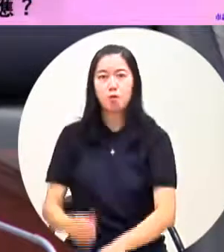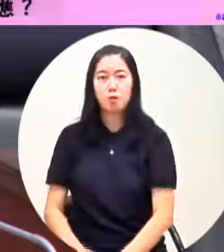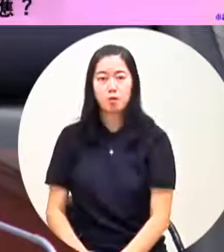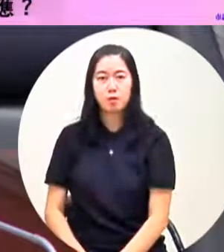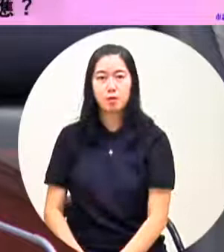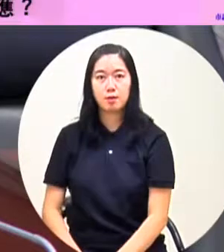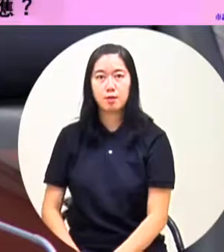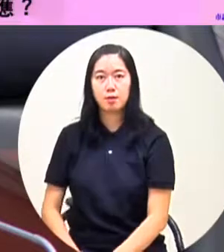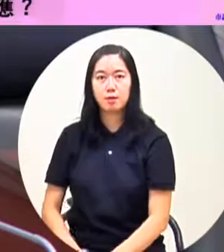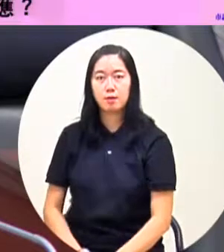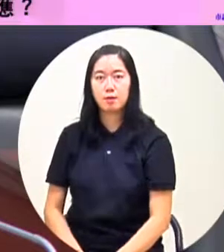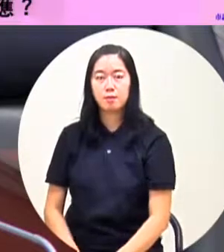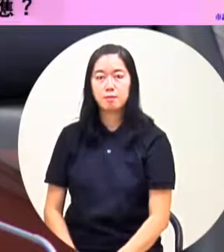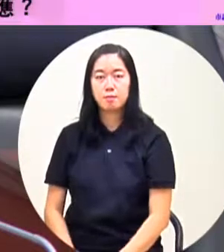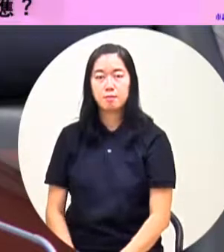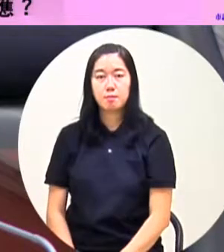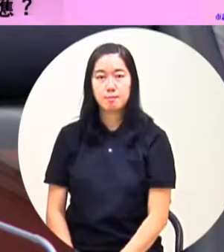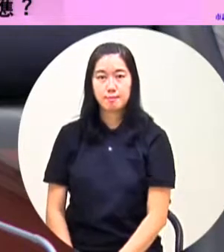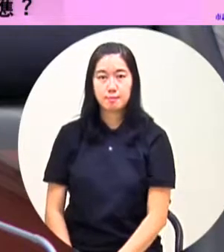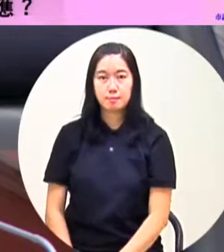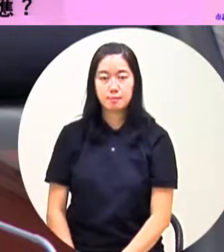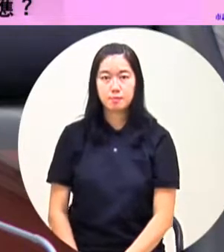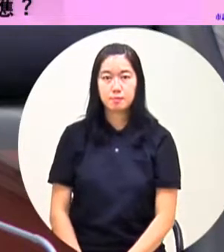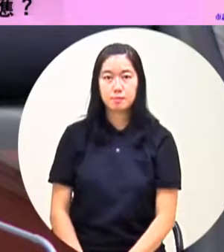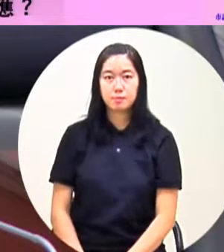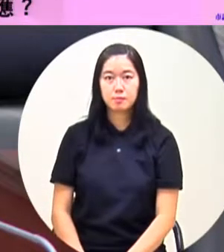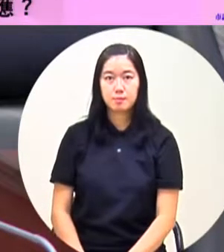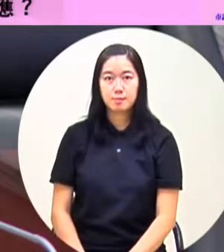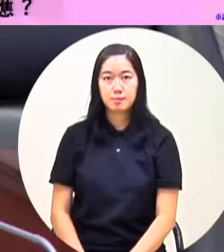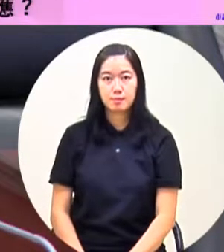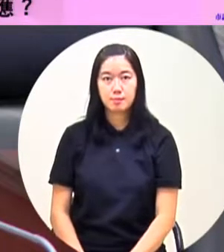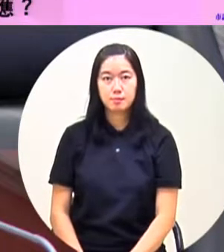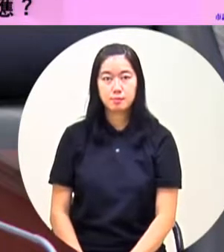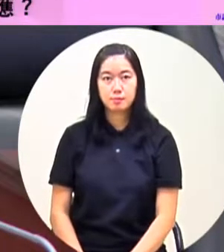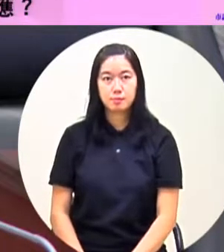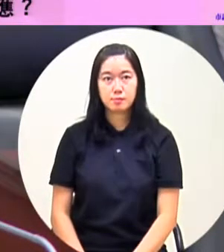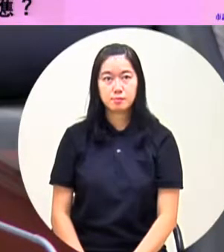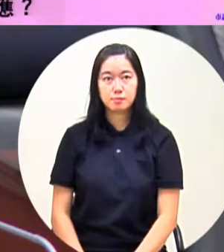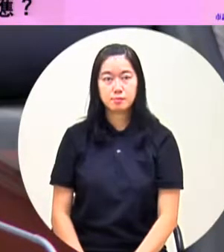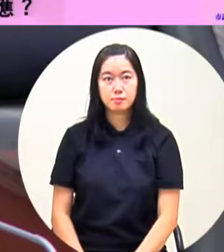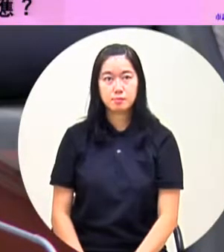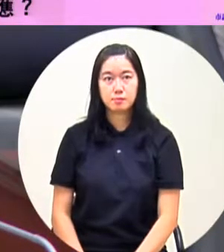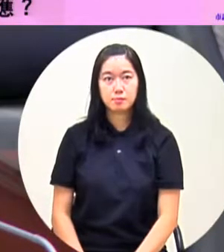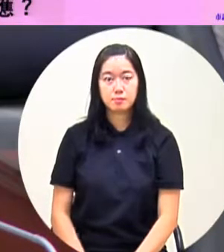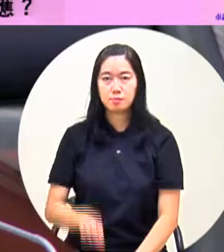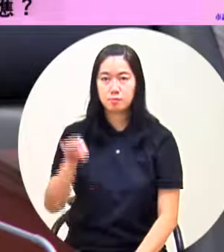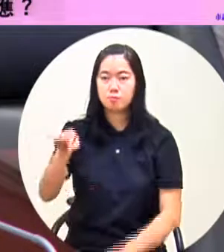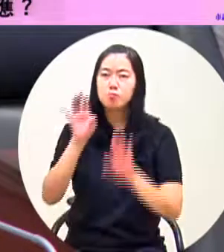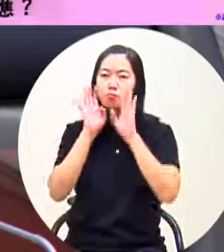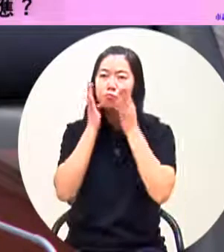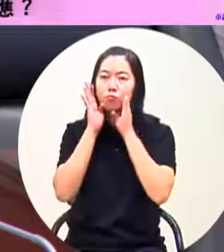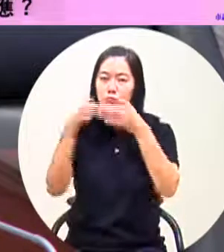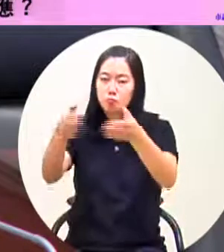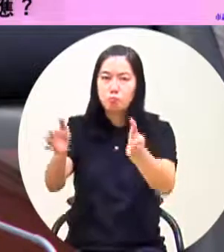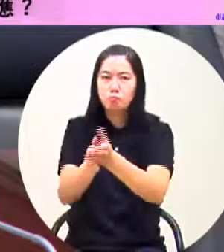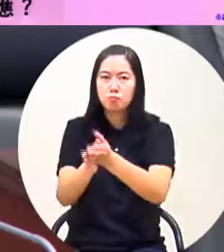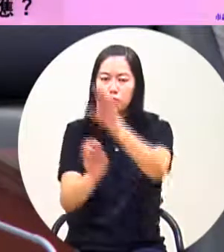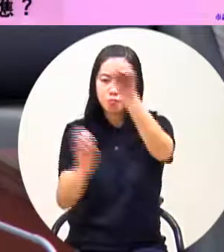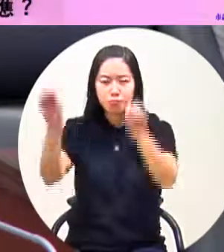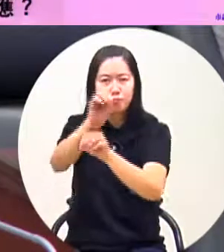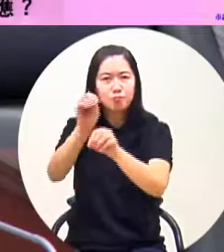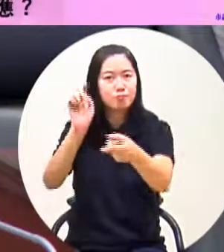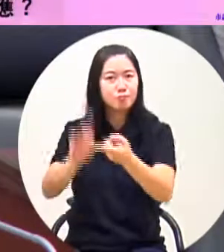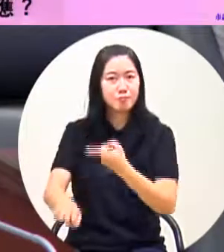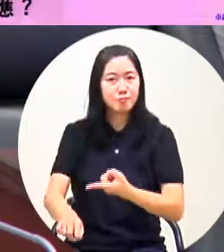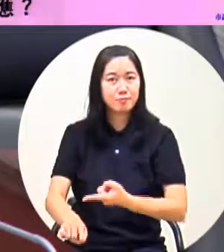点阅哦。是不是我们这个功能有本末倒置啊？所以是针对这，